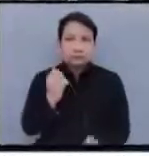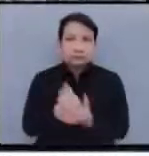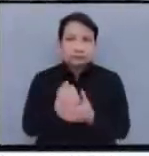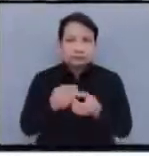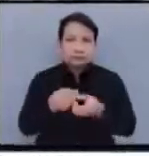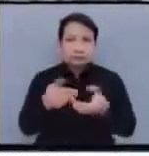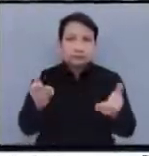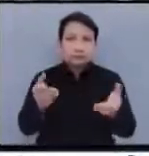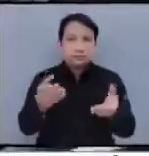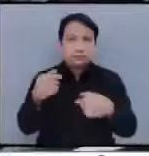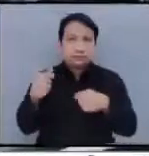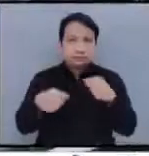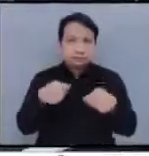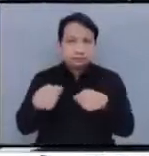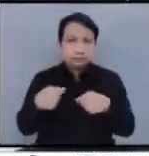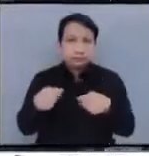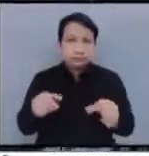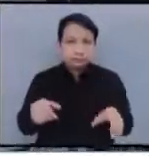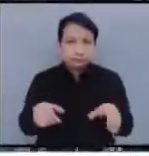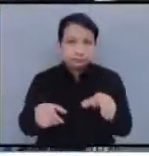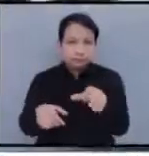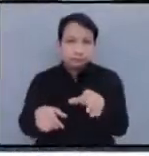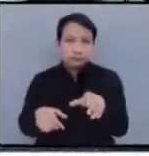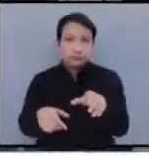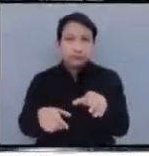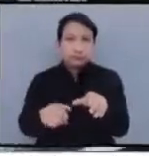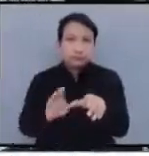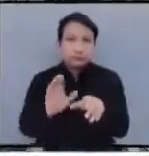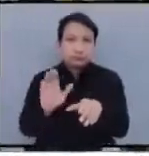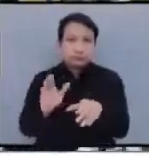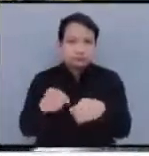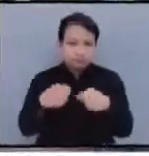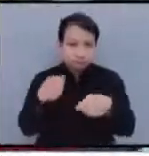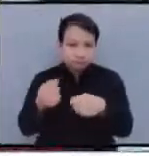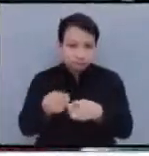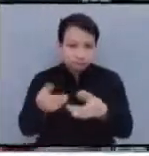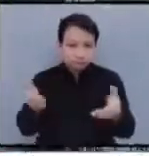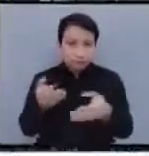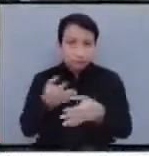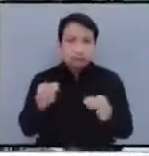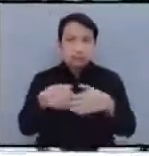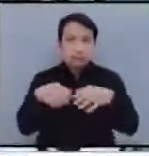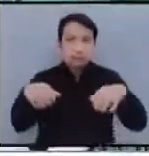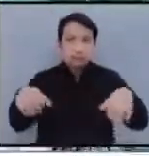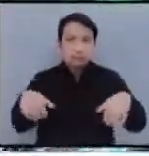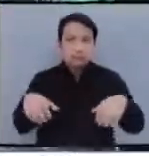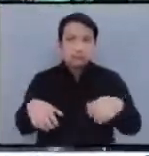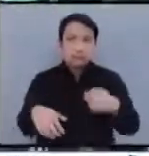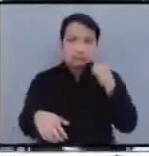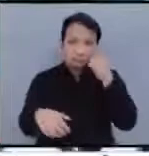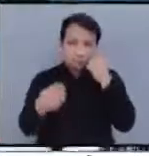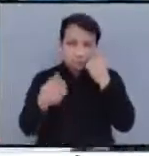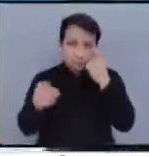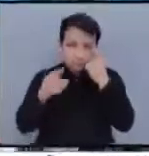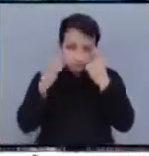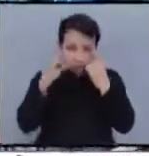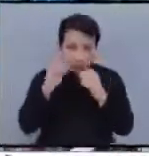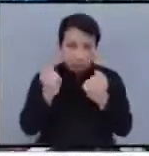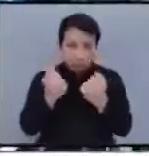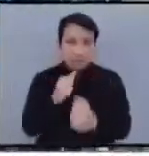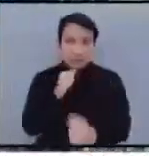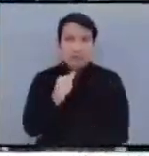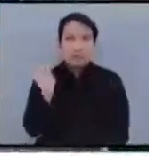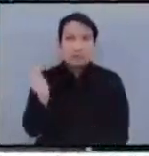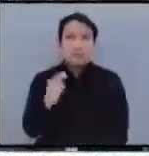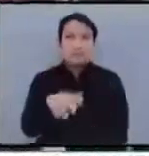sa ilang ahensya ng gobyerno at eskwelahan sa Metro Manila at kalapit na lugar. Giit pa ng DepEd, hindi naman layunin ng programa